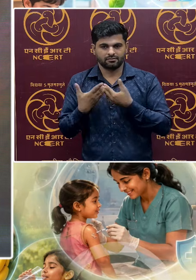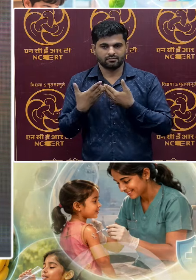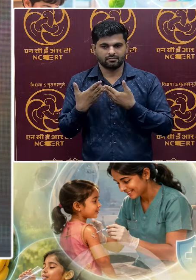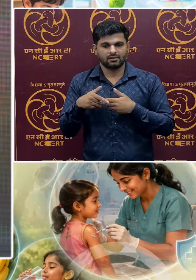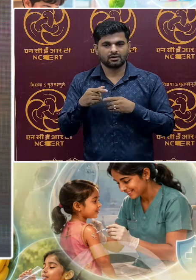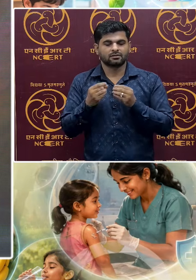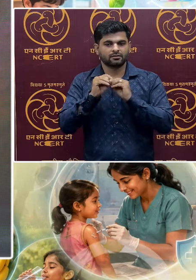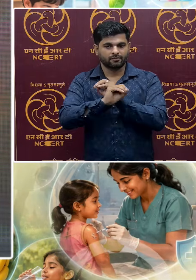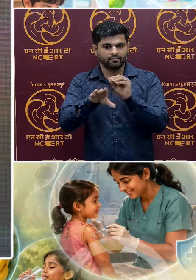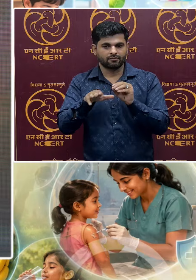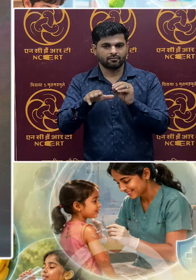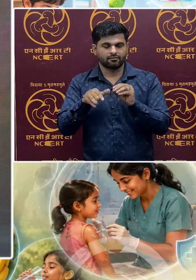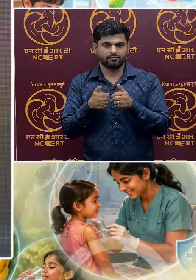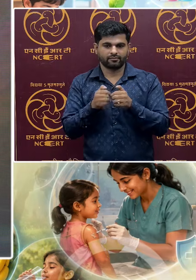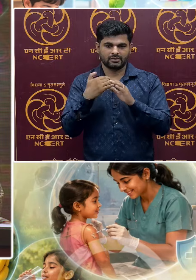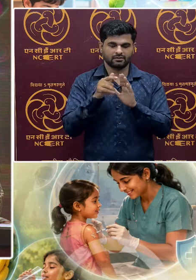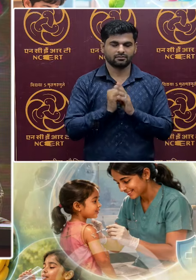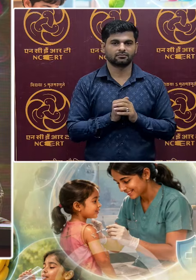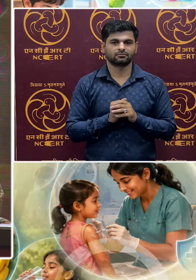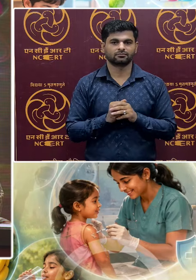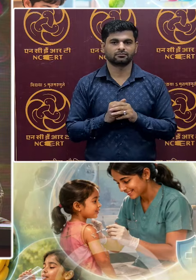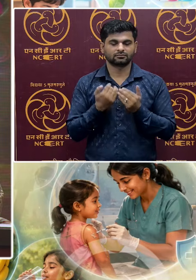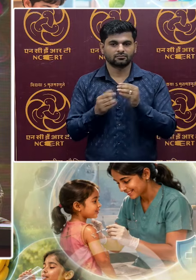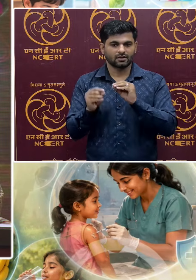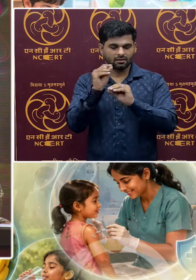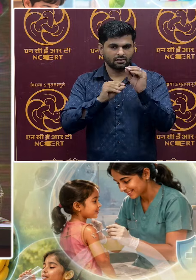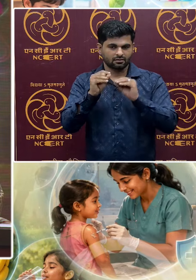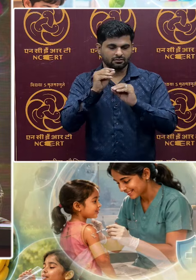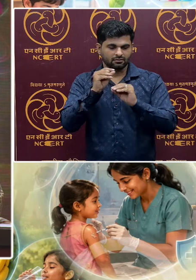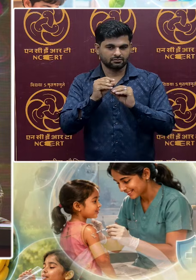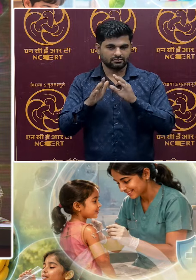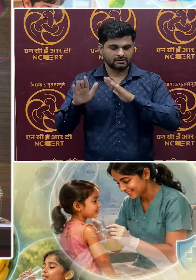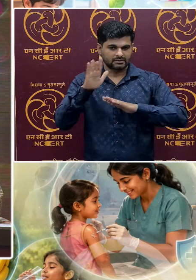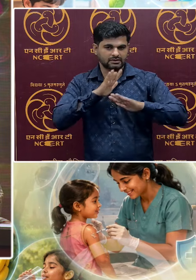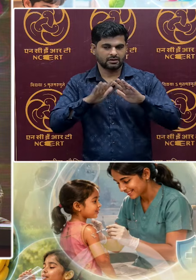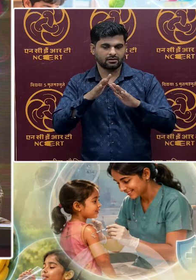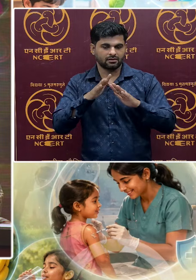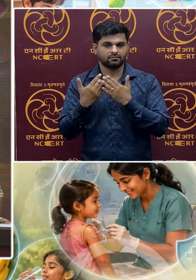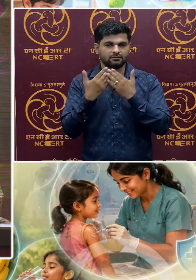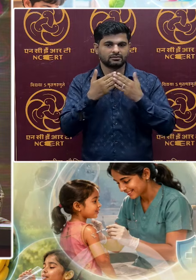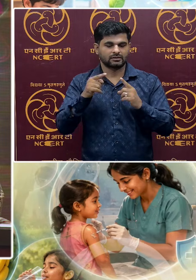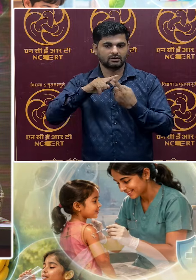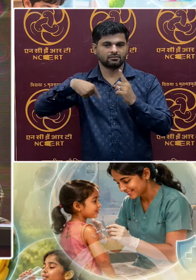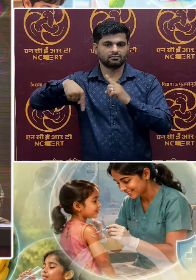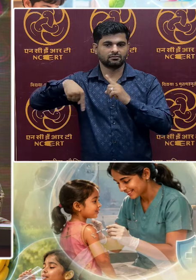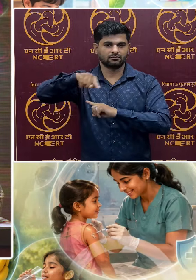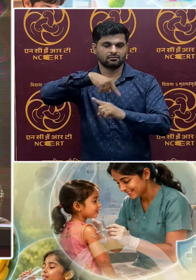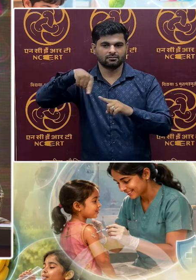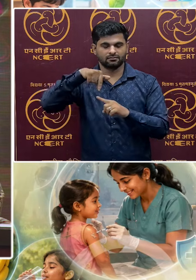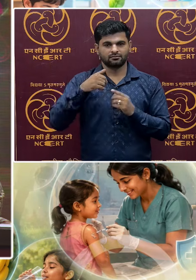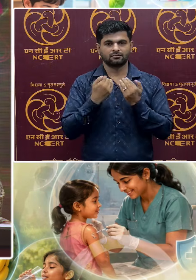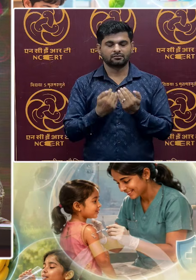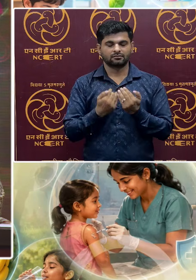तो ये मैसेज जाएगा। Okay, ma'am, you mentioned that creating a healthy school environment में there was one of the points